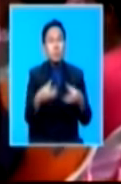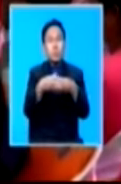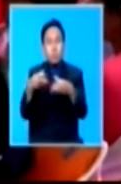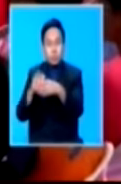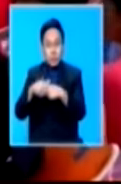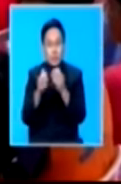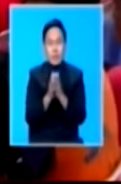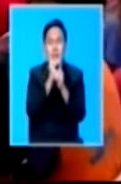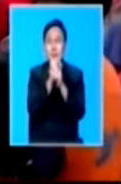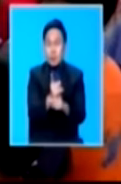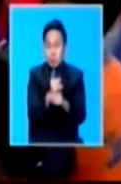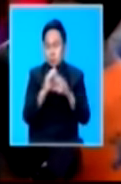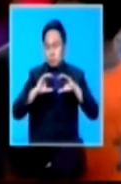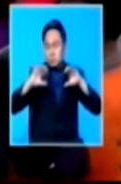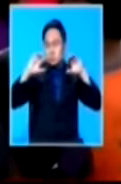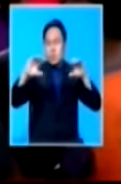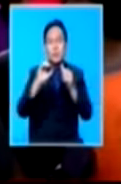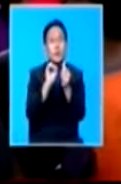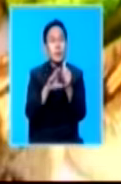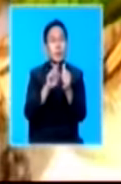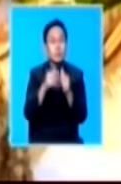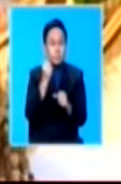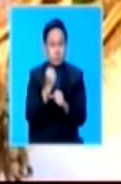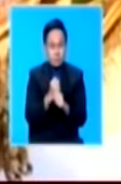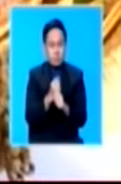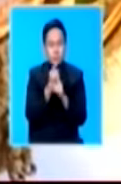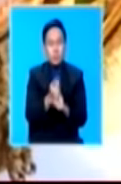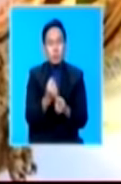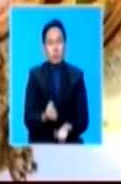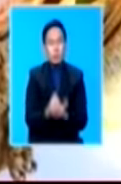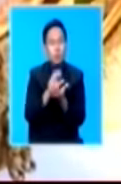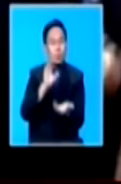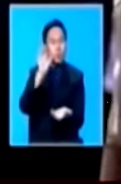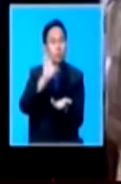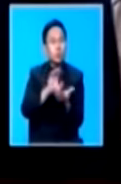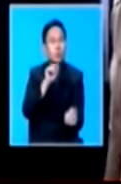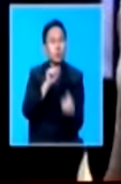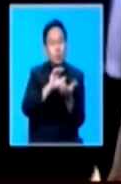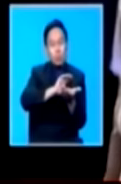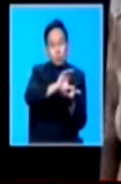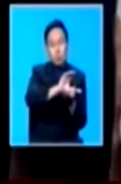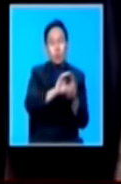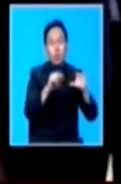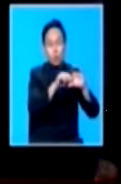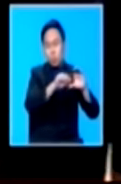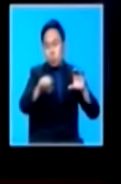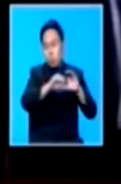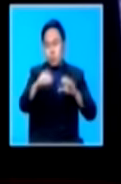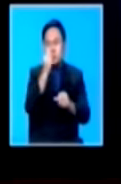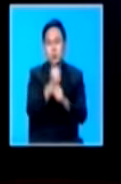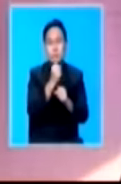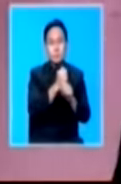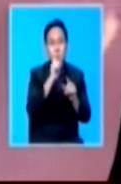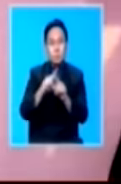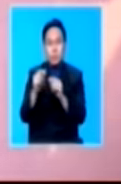รัฐบาลได้ให้คำแนะนำไปนะครับแล้วก็ได้เข้าถึงกองทุนต่างๆที่รัฐได้ส่งเสริมไปนะครับ